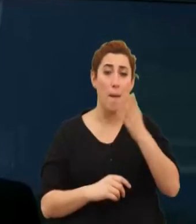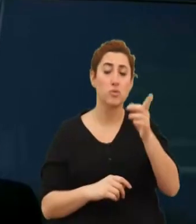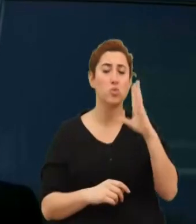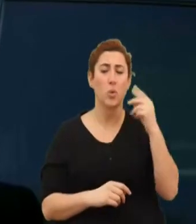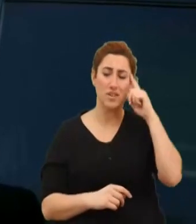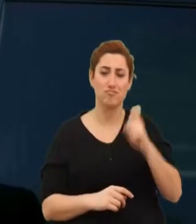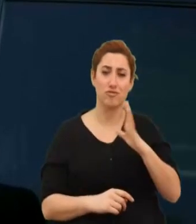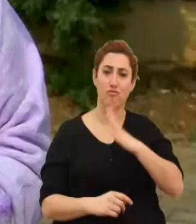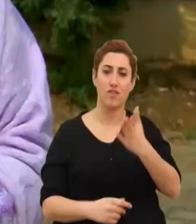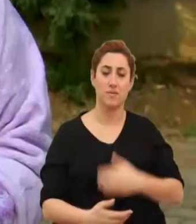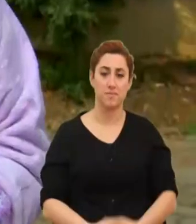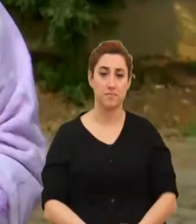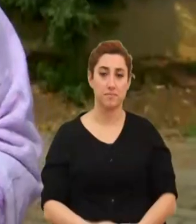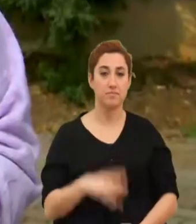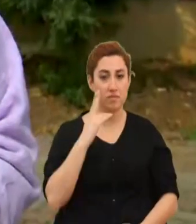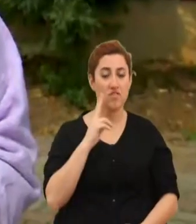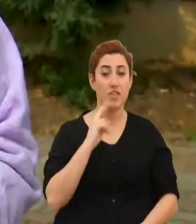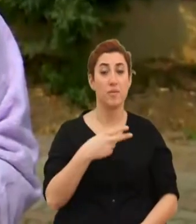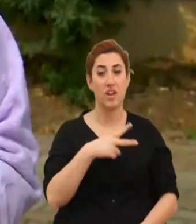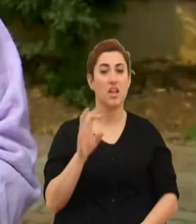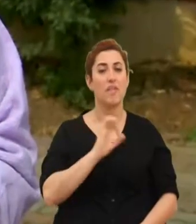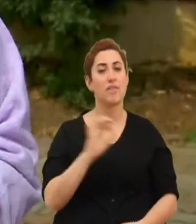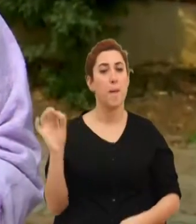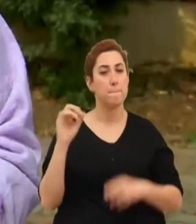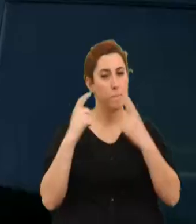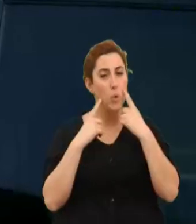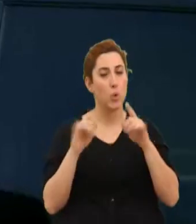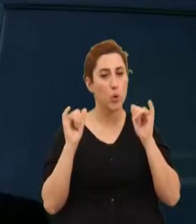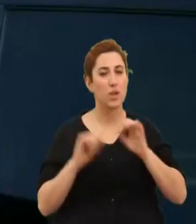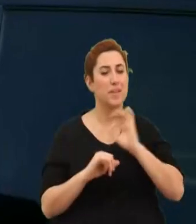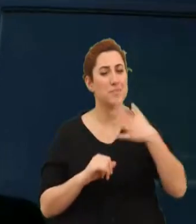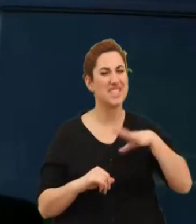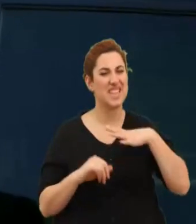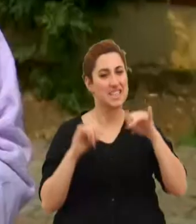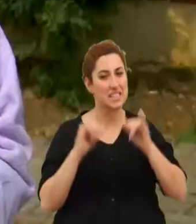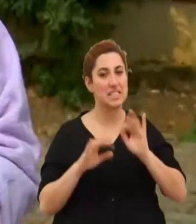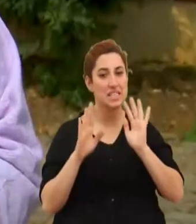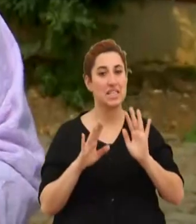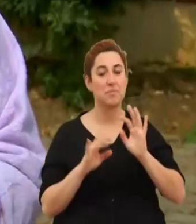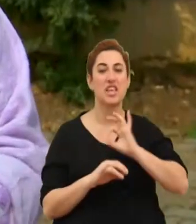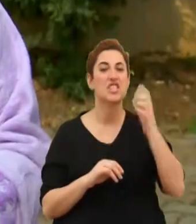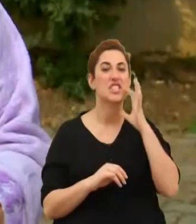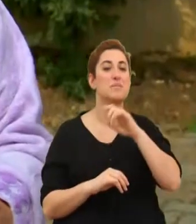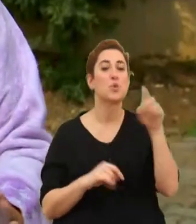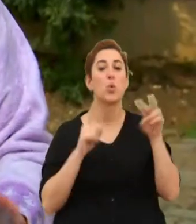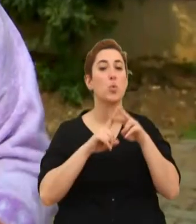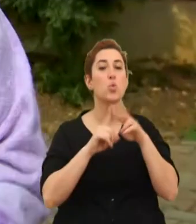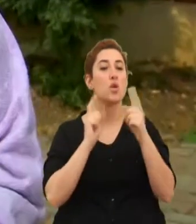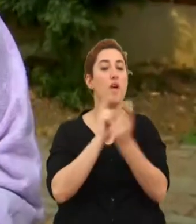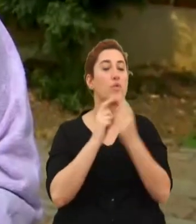Bu konuda çok iddialısın ha. Efendim villa tam kıvamında efendim. Tam istediğiniz şekilde. Hiç kimse